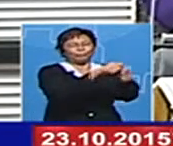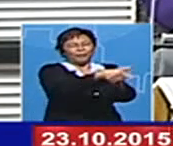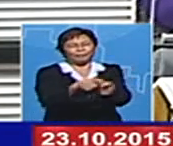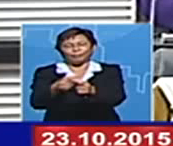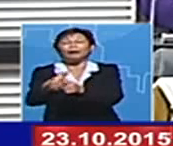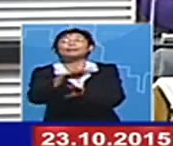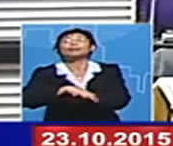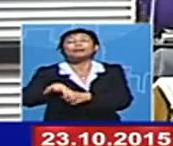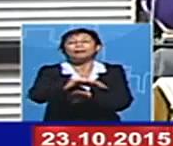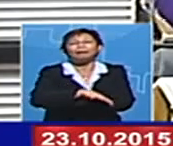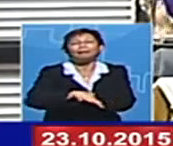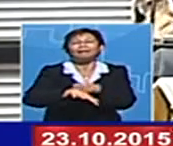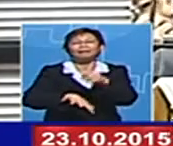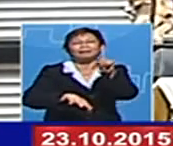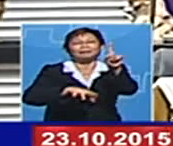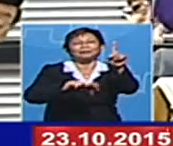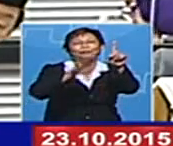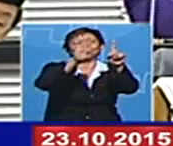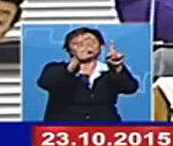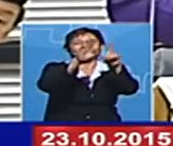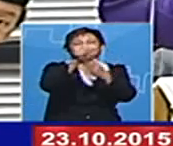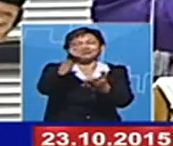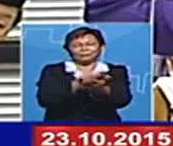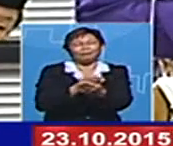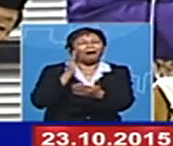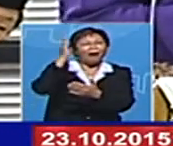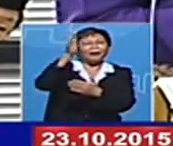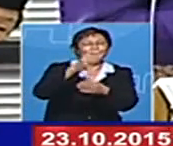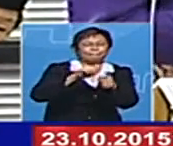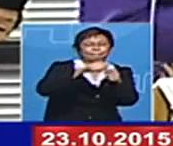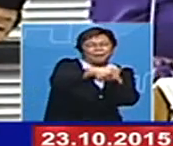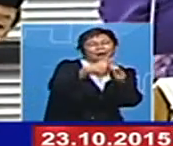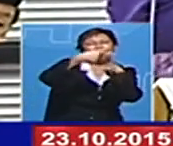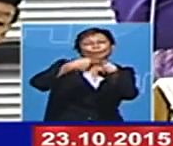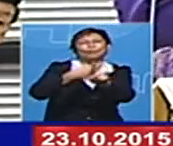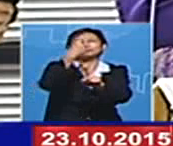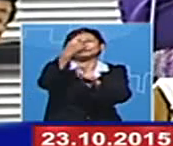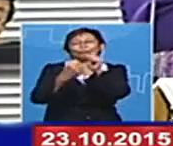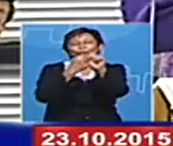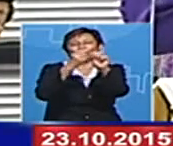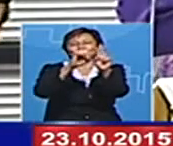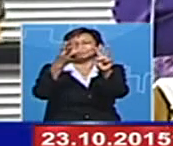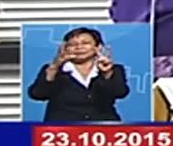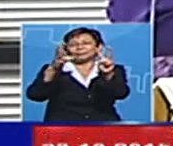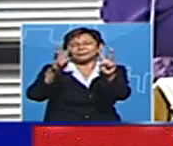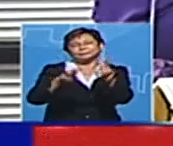ini berjumlah hampir R bilion akan dibuat pada bulan Januari